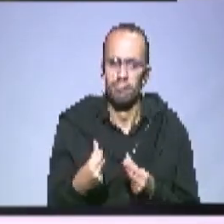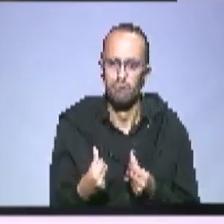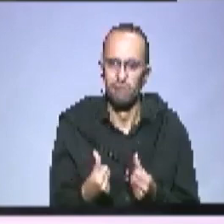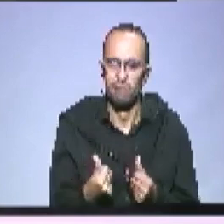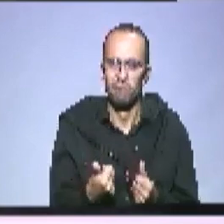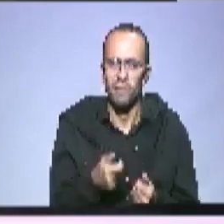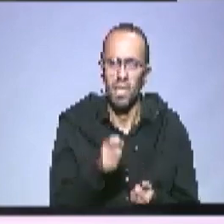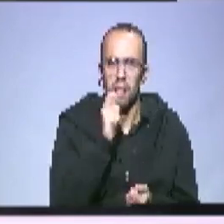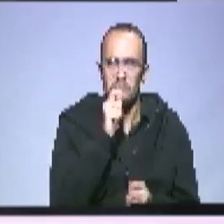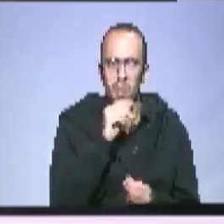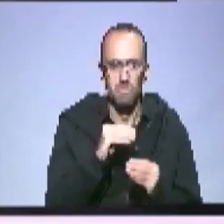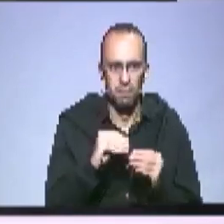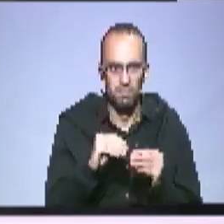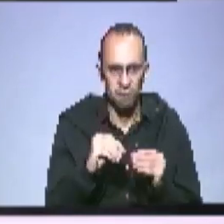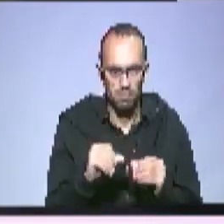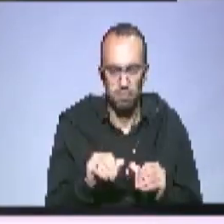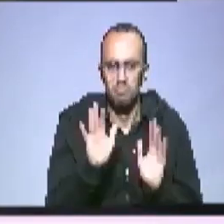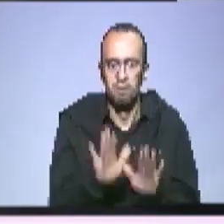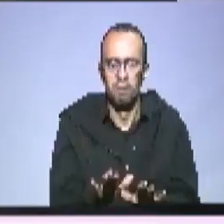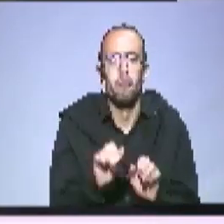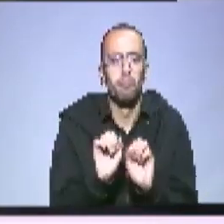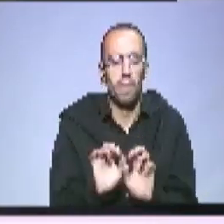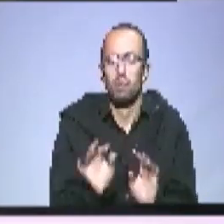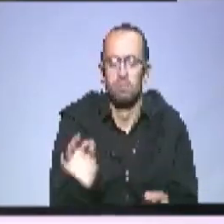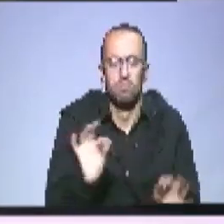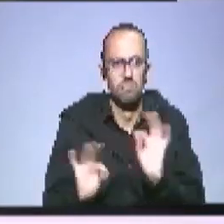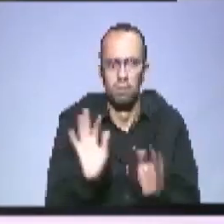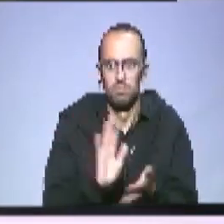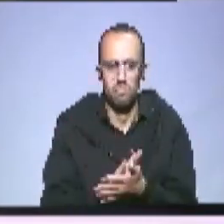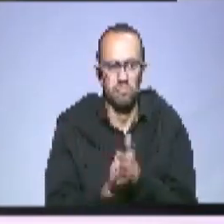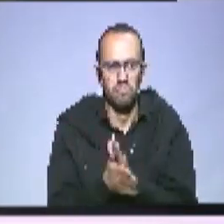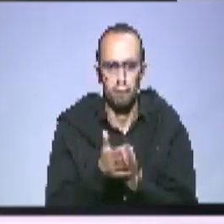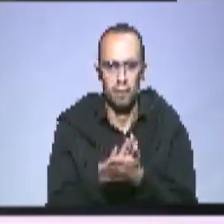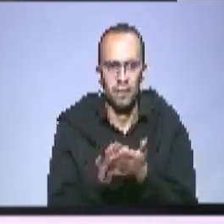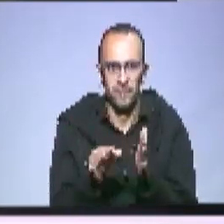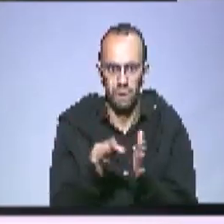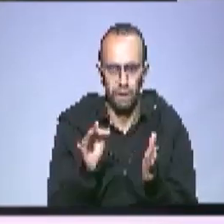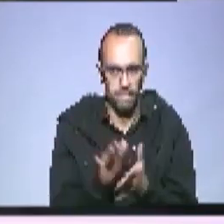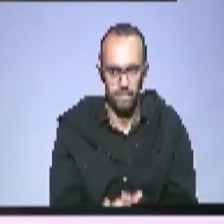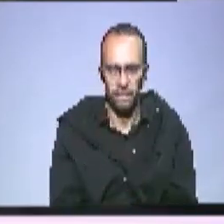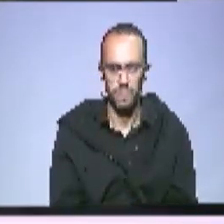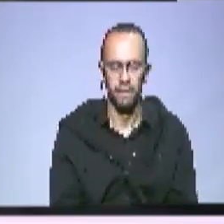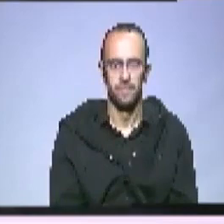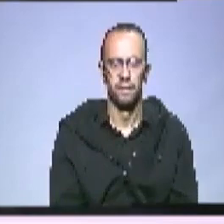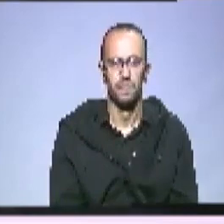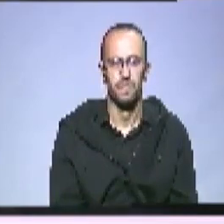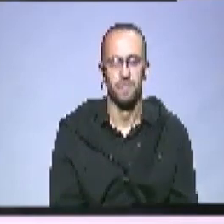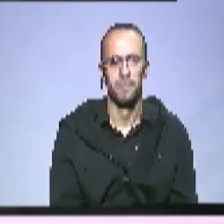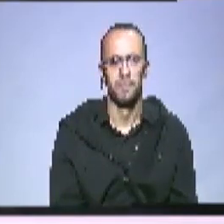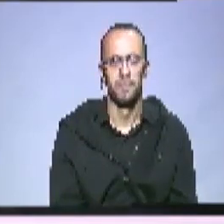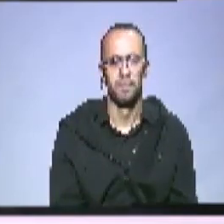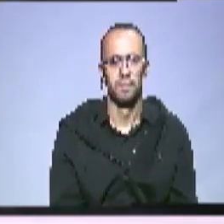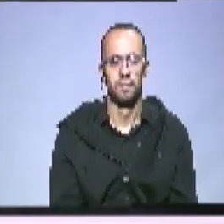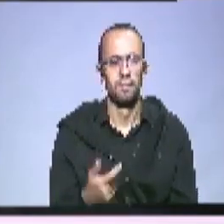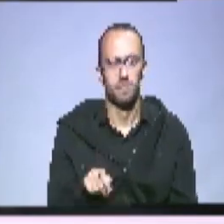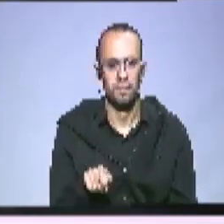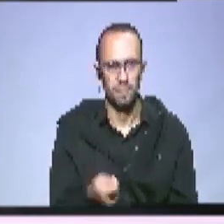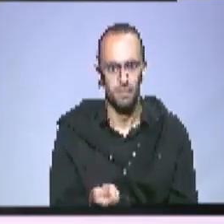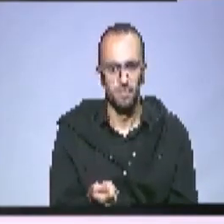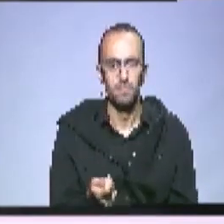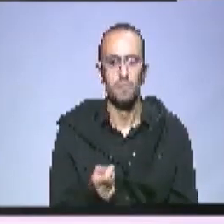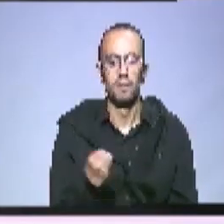اللحمة تستوى بمكوناتها من غير إضافات. وبعدين نبتدي نطفي فيها